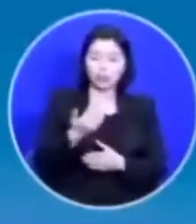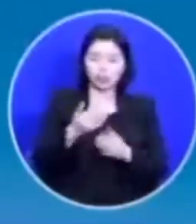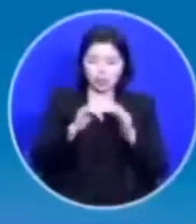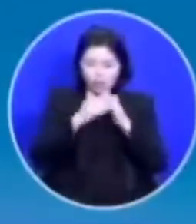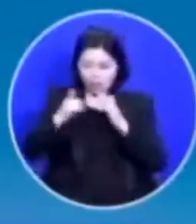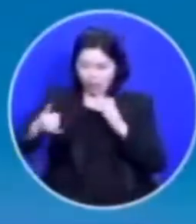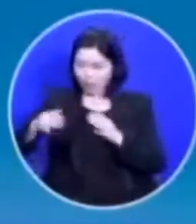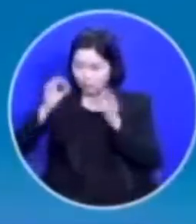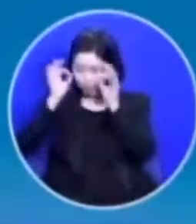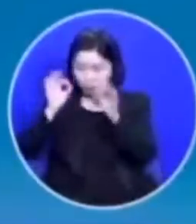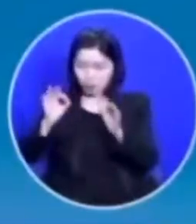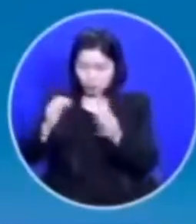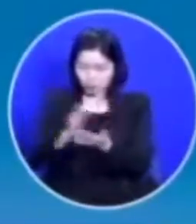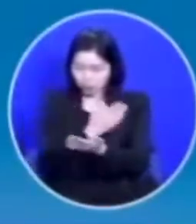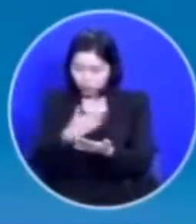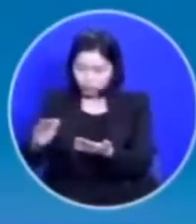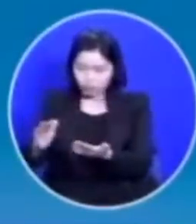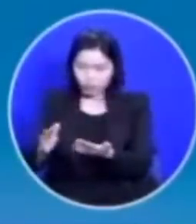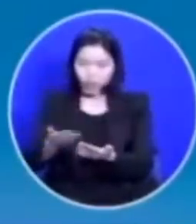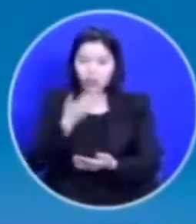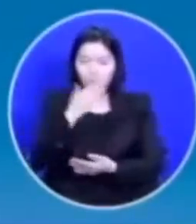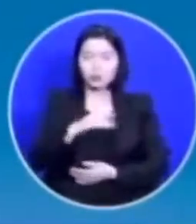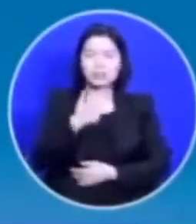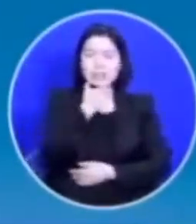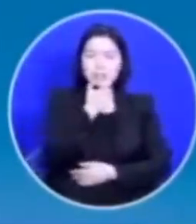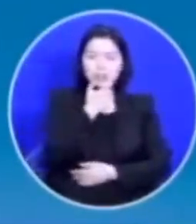싫어요 가족과 나누어 먹기도 싫어